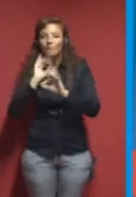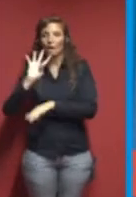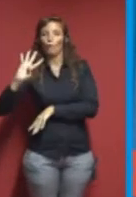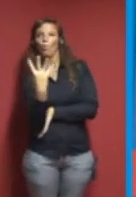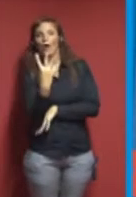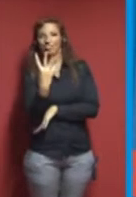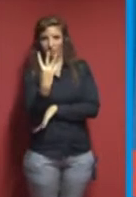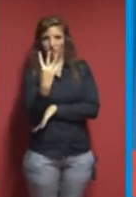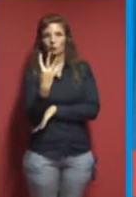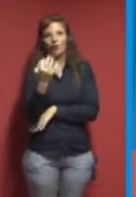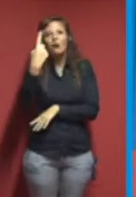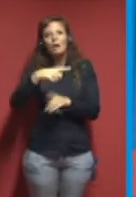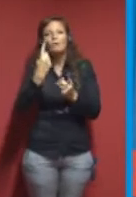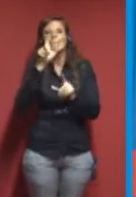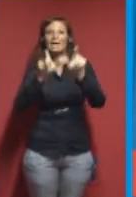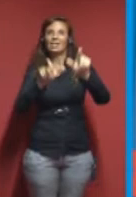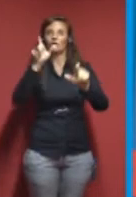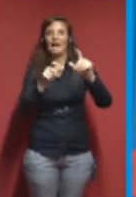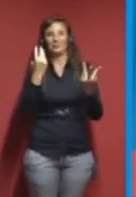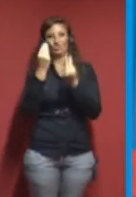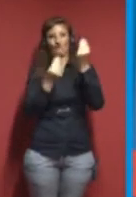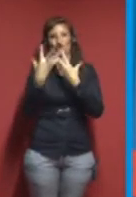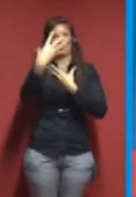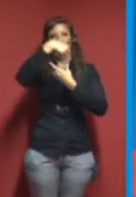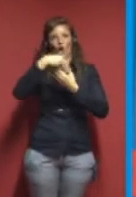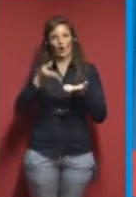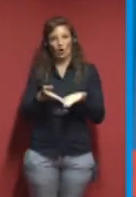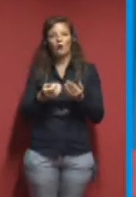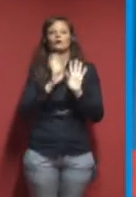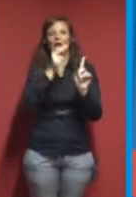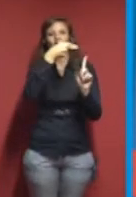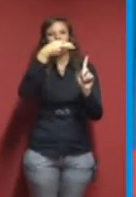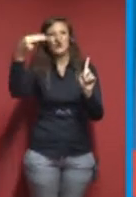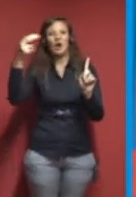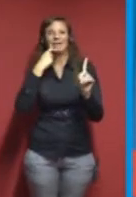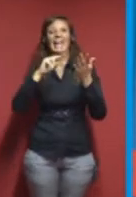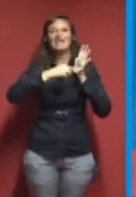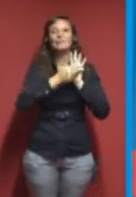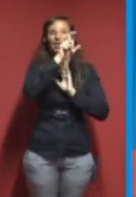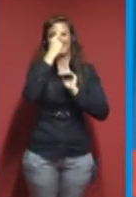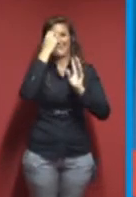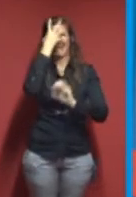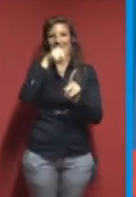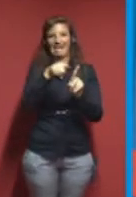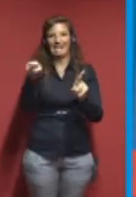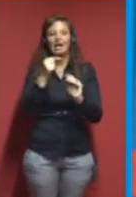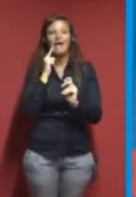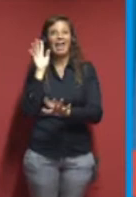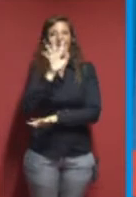i personaggi del nostro gioco hanno tutti nomi degli ingegneri per esempio io